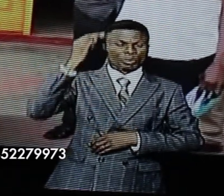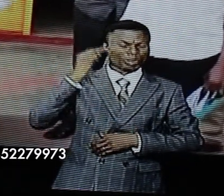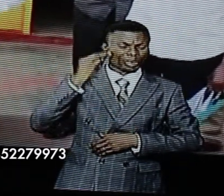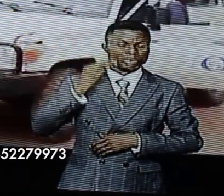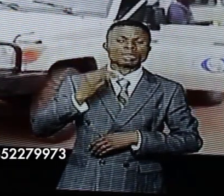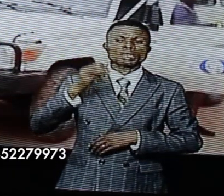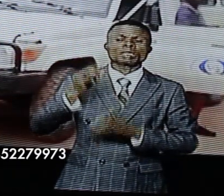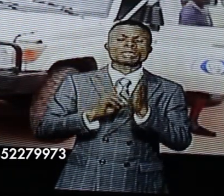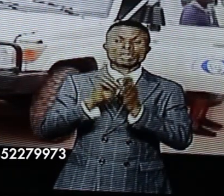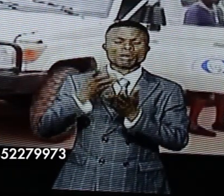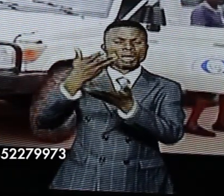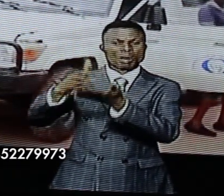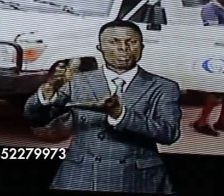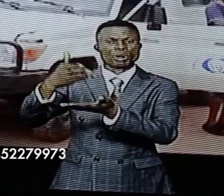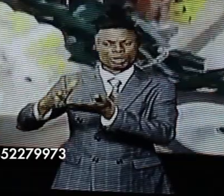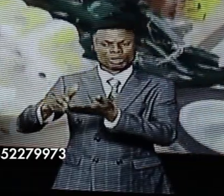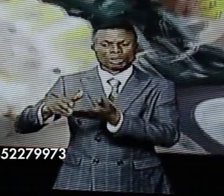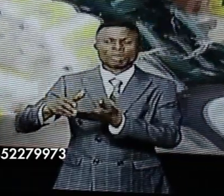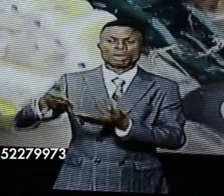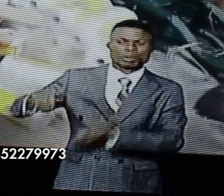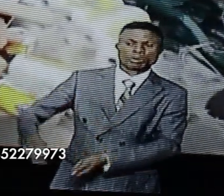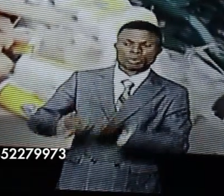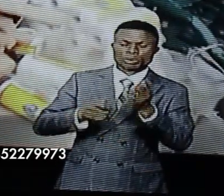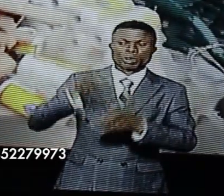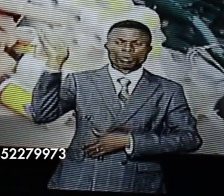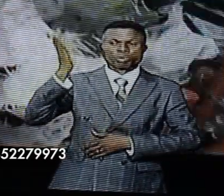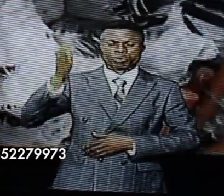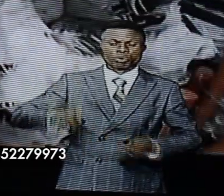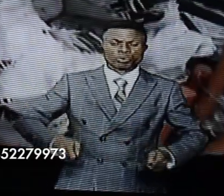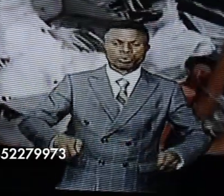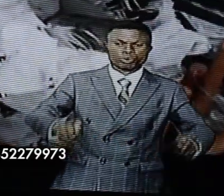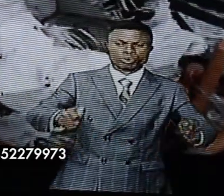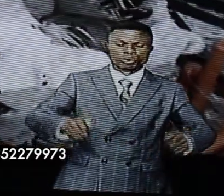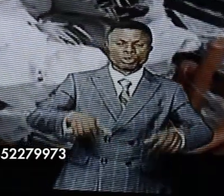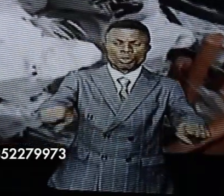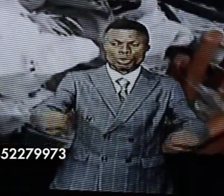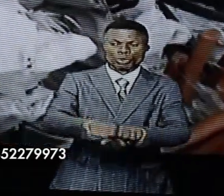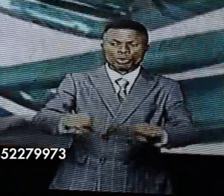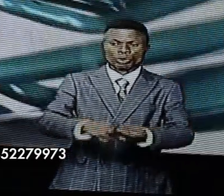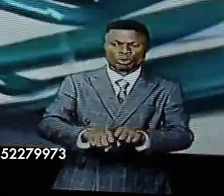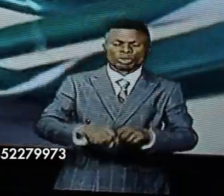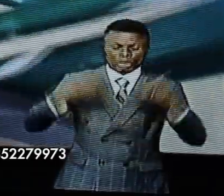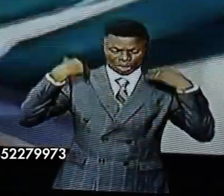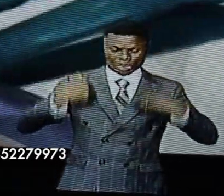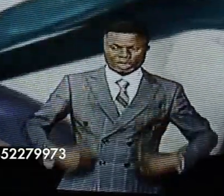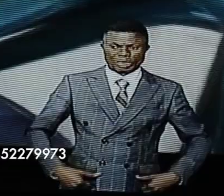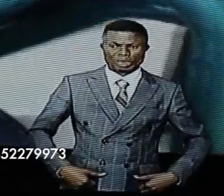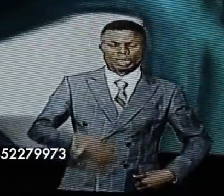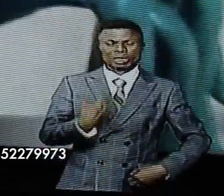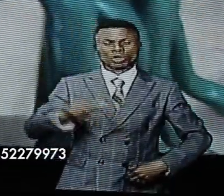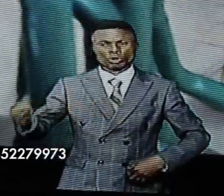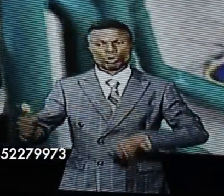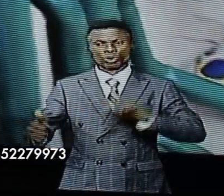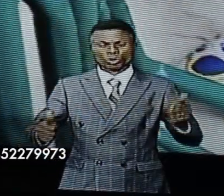Nkulupombo, a distribué des pêches, pelles, brouettes, des bottes, des tenues corporelles et autres accessoires